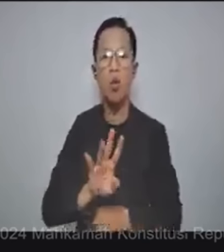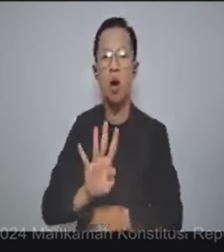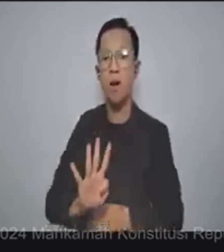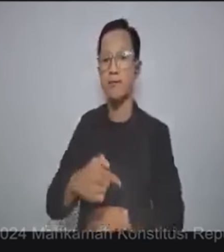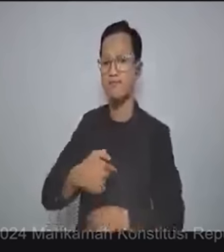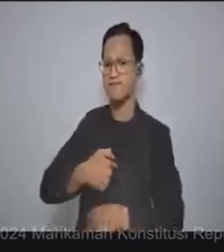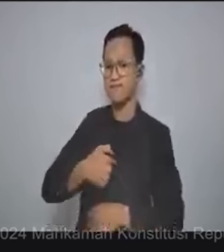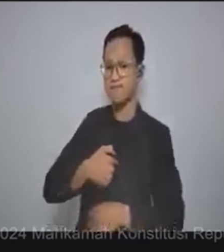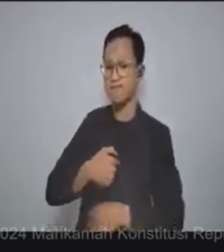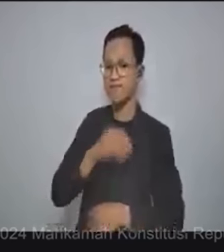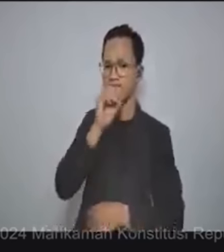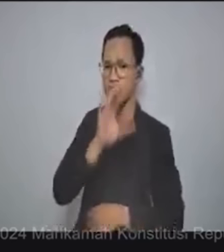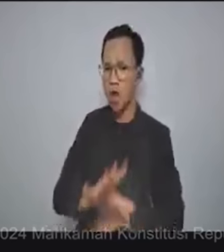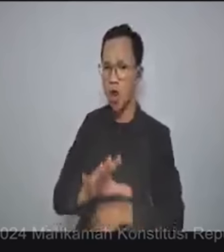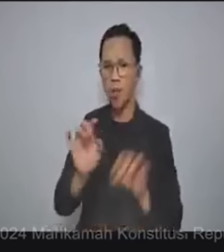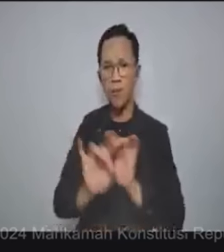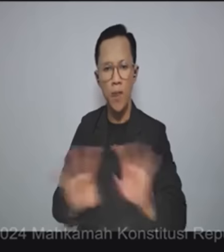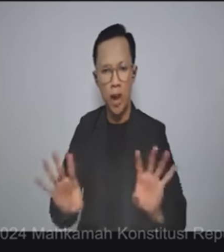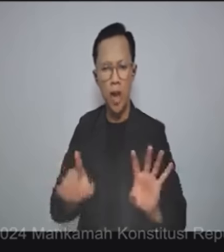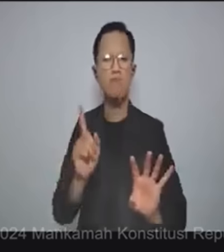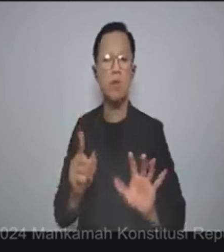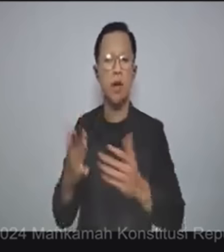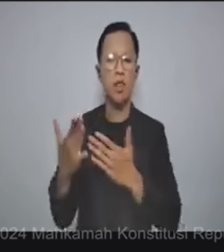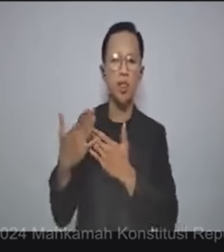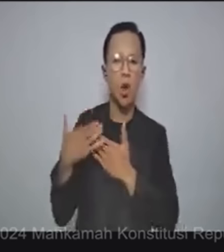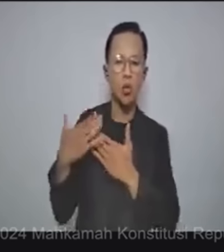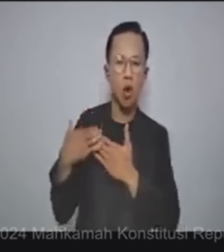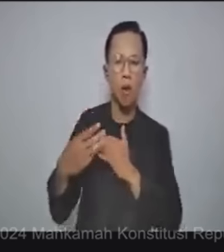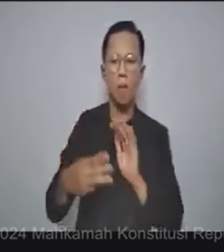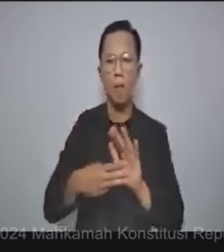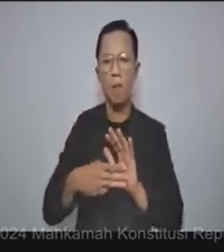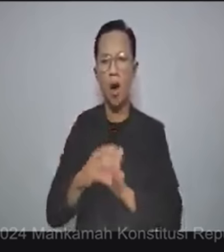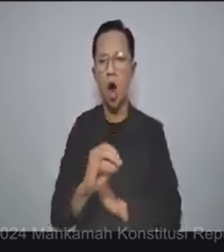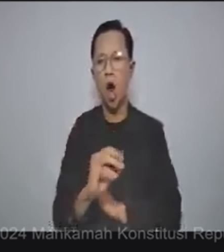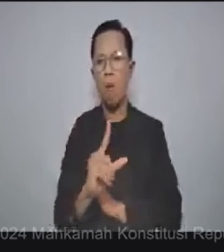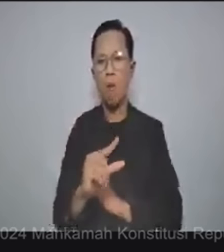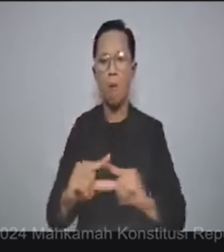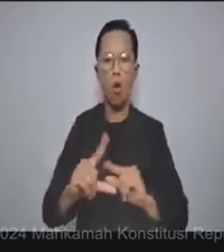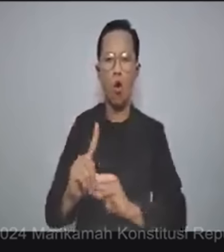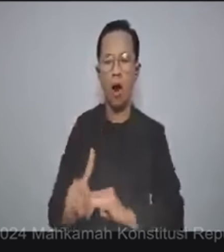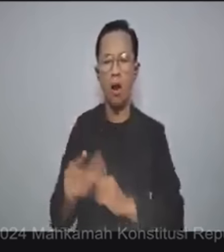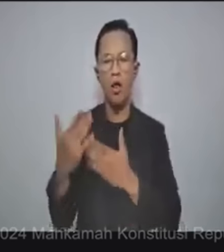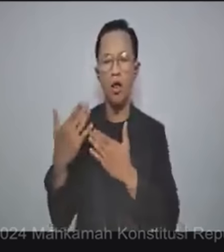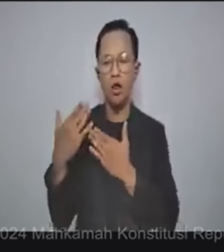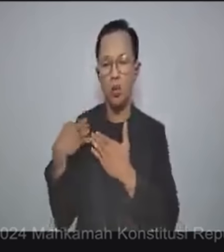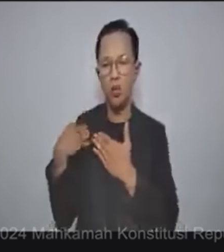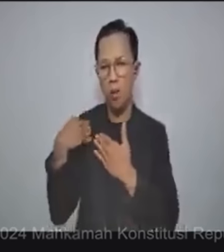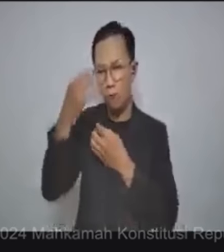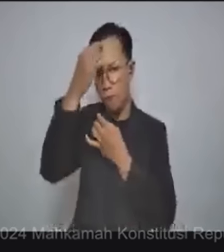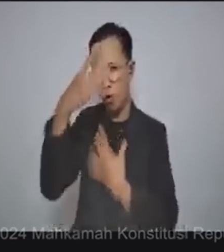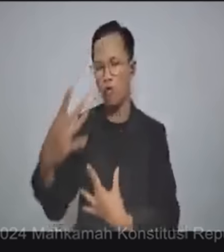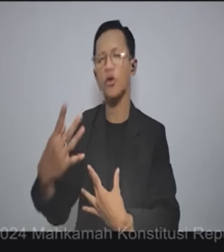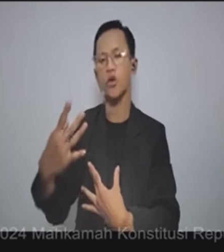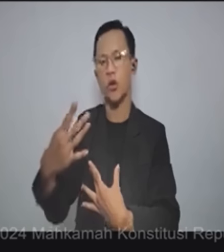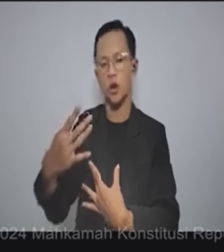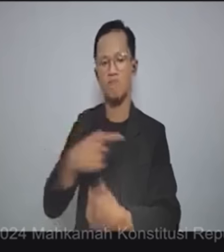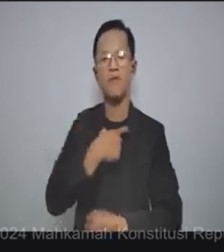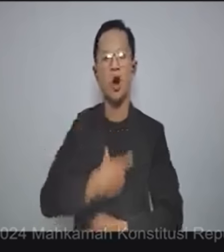sebagai wujud tanggung jawab moral dan penilaian profesional atau profesional judmen sebagai seorang hakim